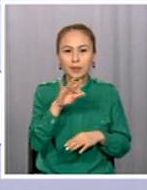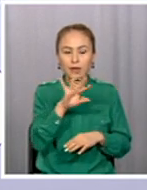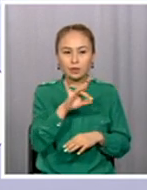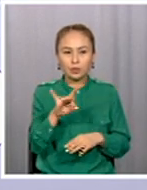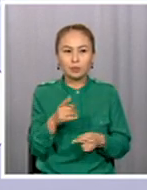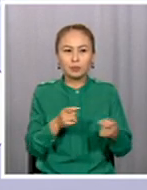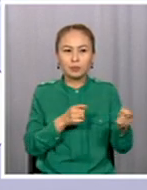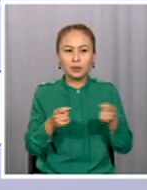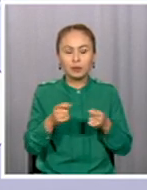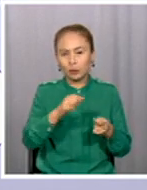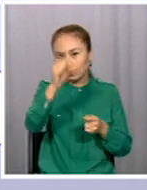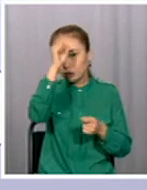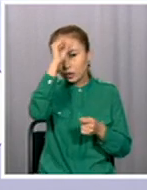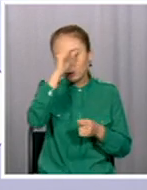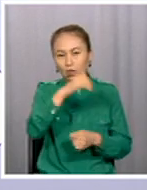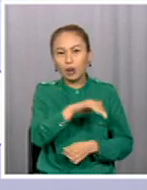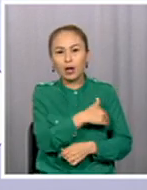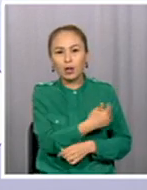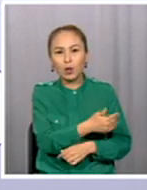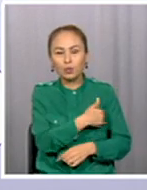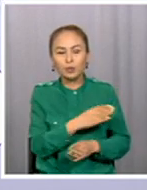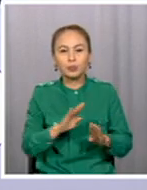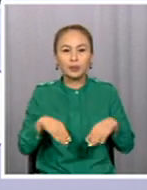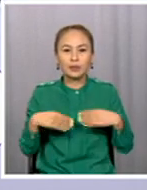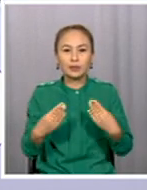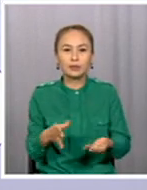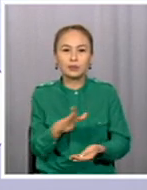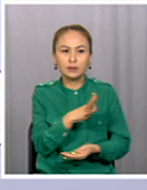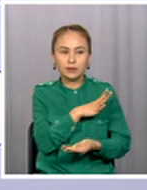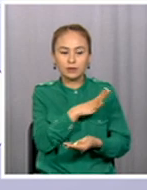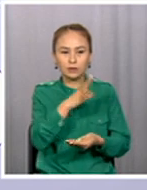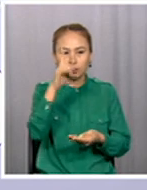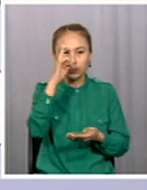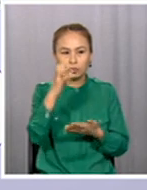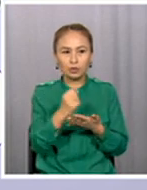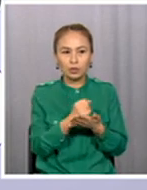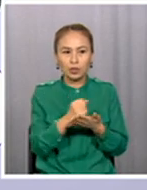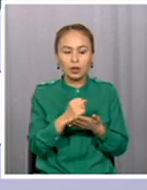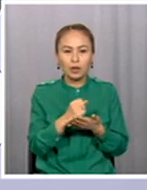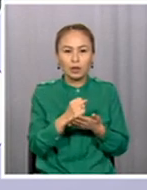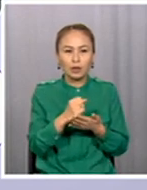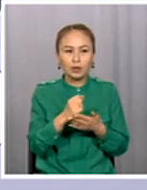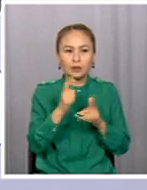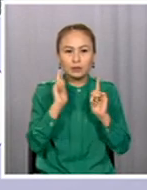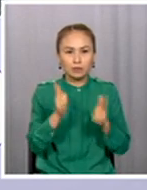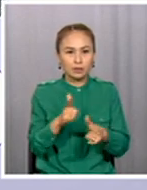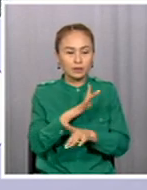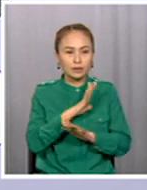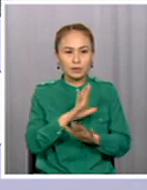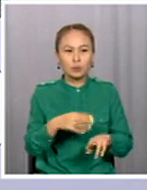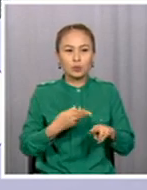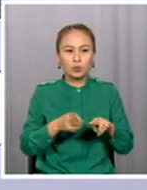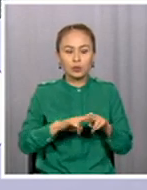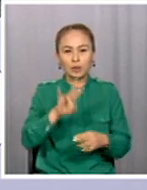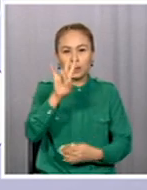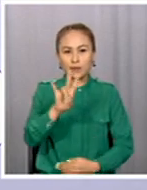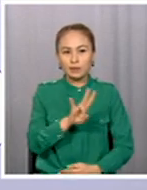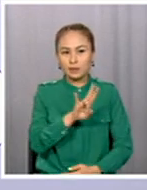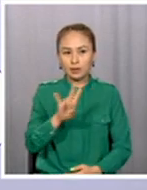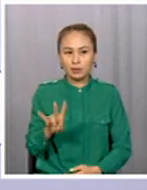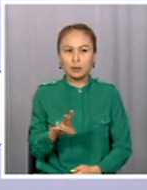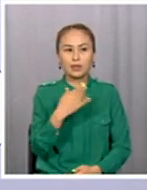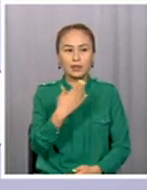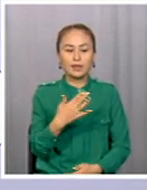билігі Құдайдың қалауымен берілді деген тұжырымды мойындамады. Оның үстіне христиандар